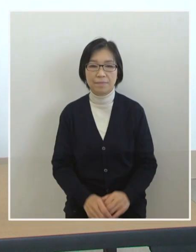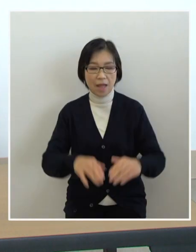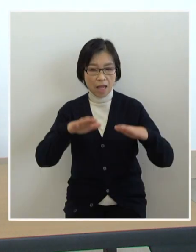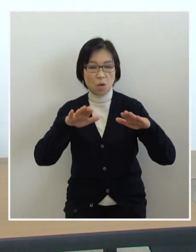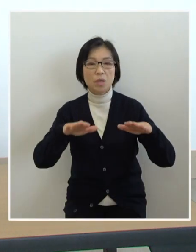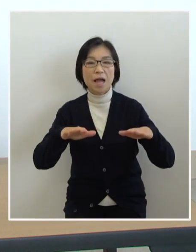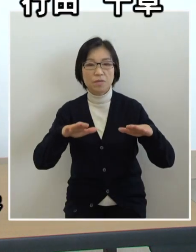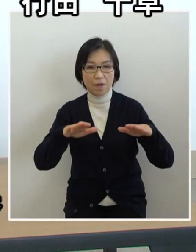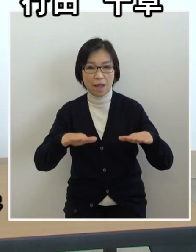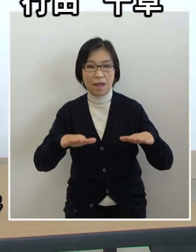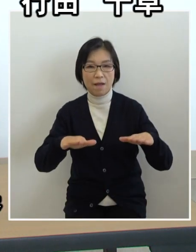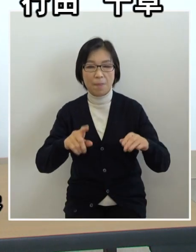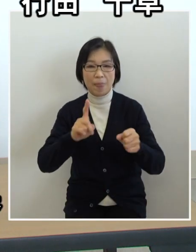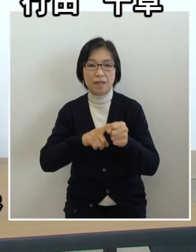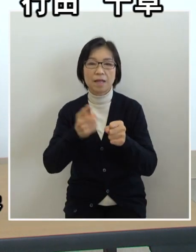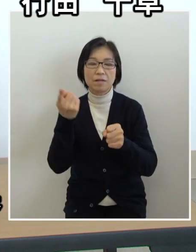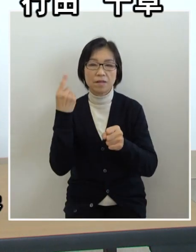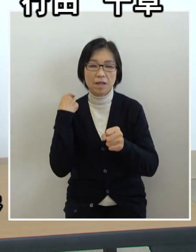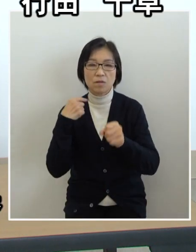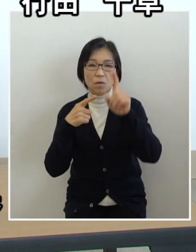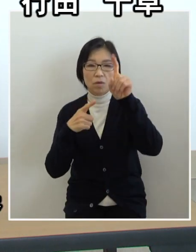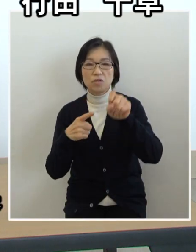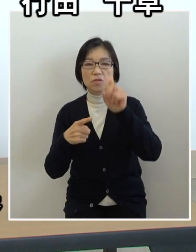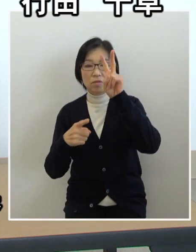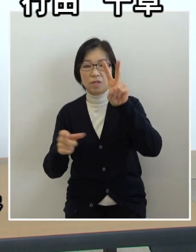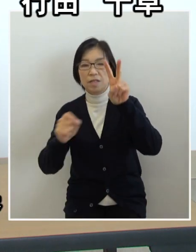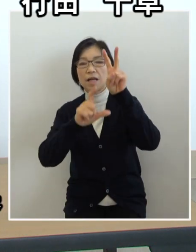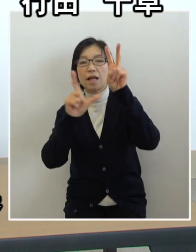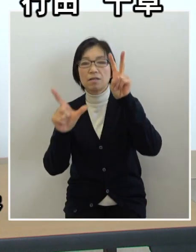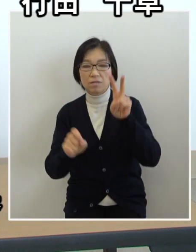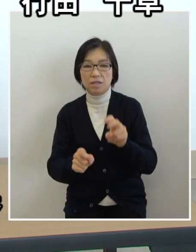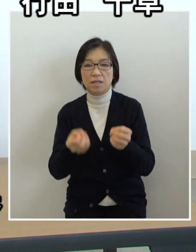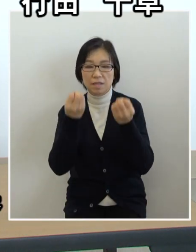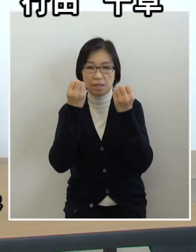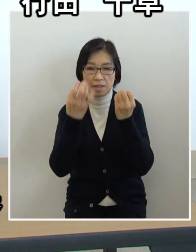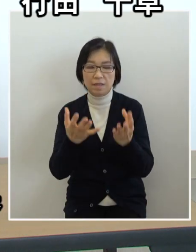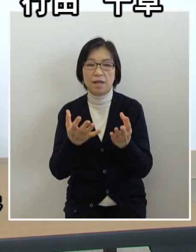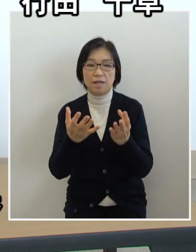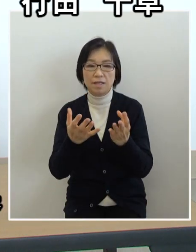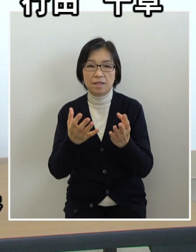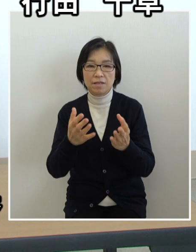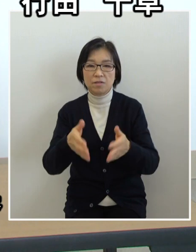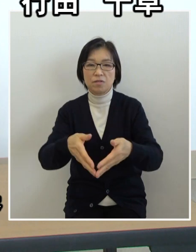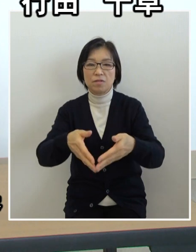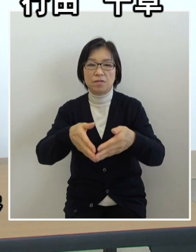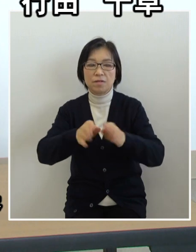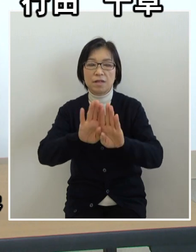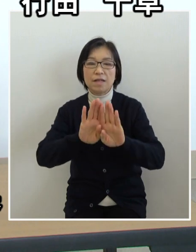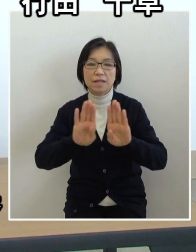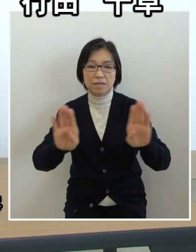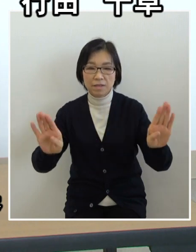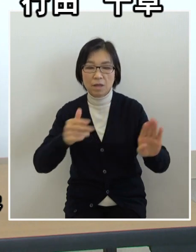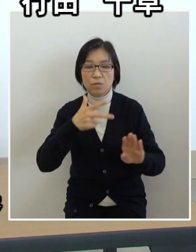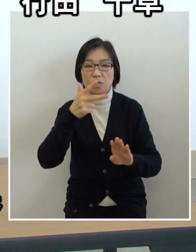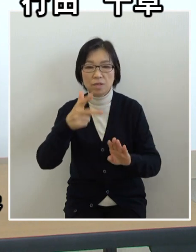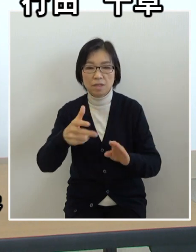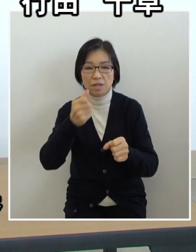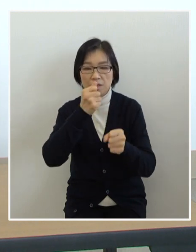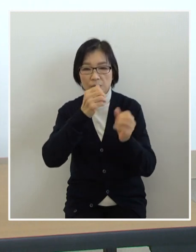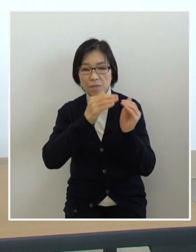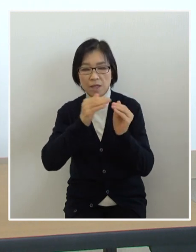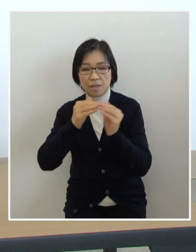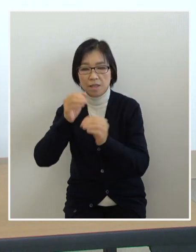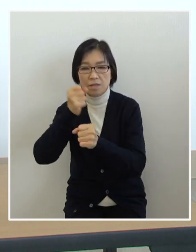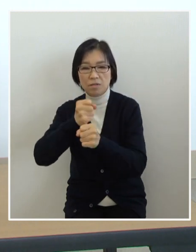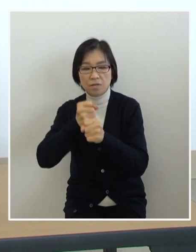今回は昨年の12月に新たに開設された福祉まちづくりセンター内にある引き